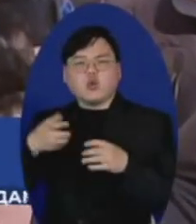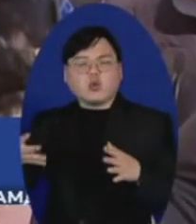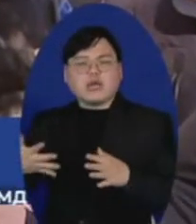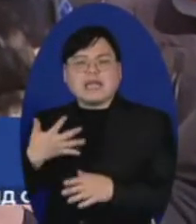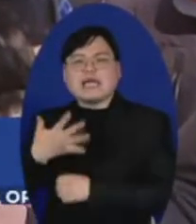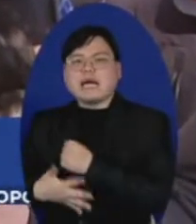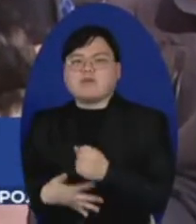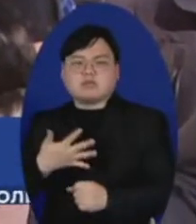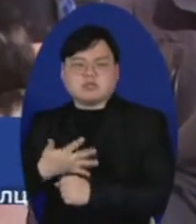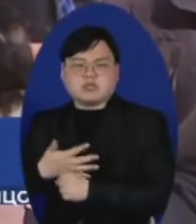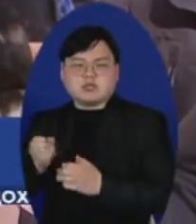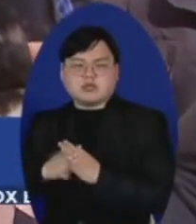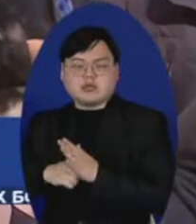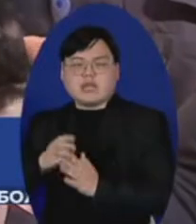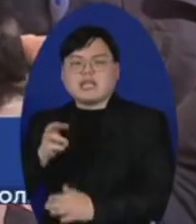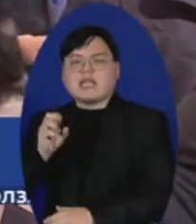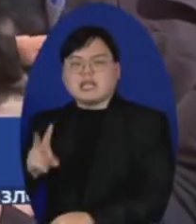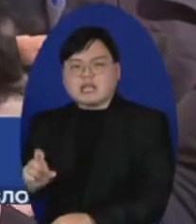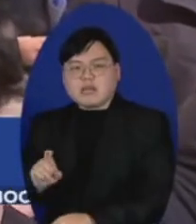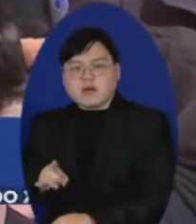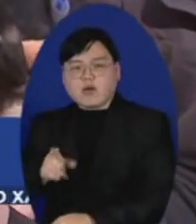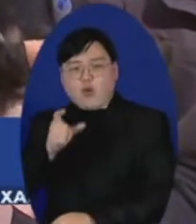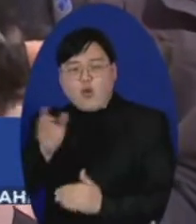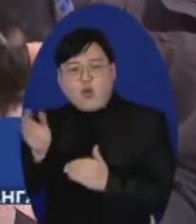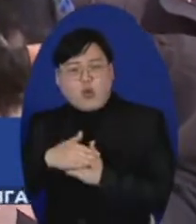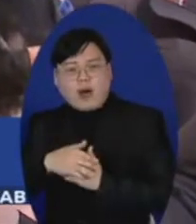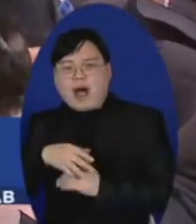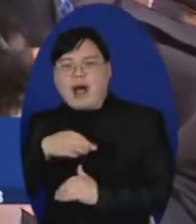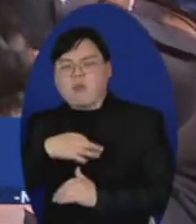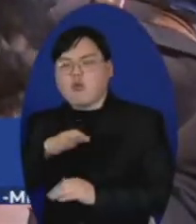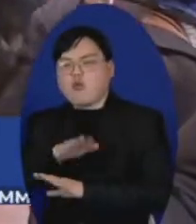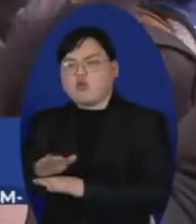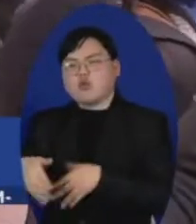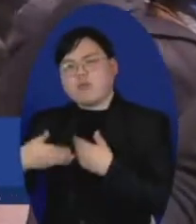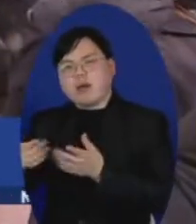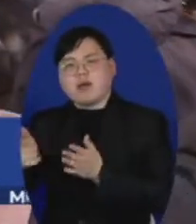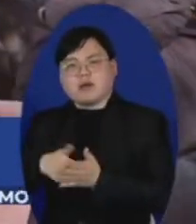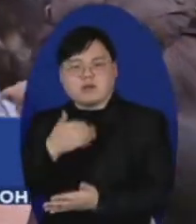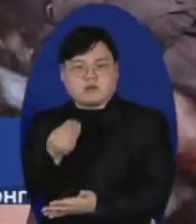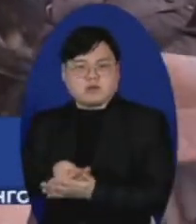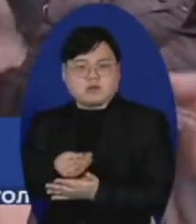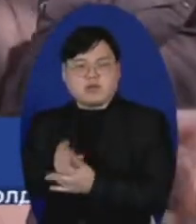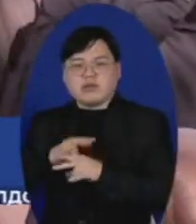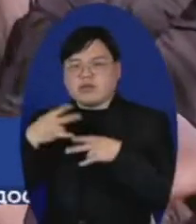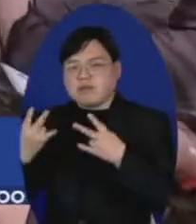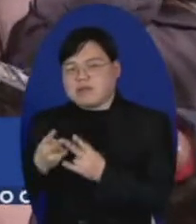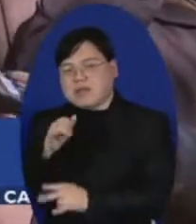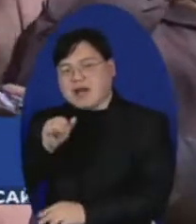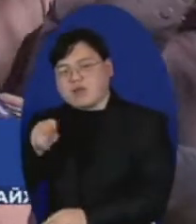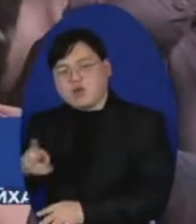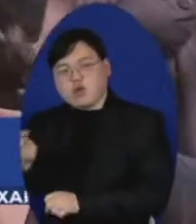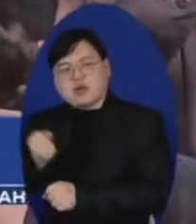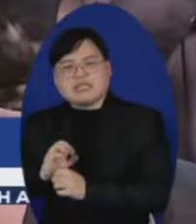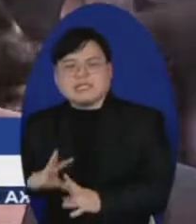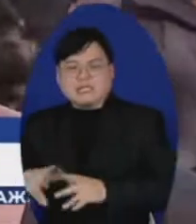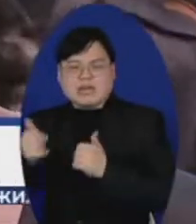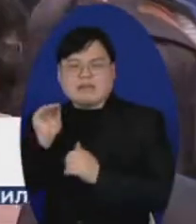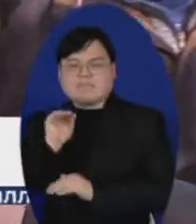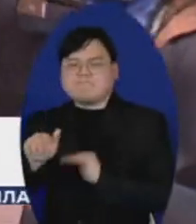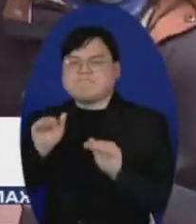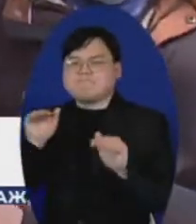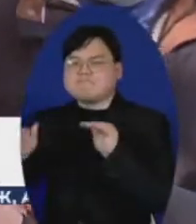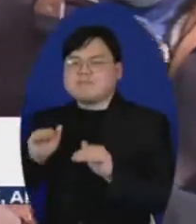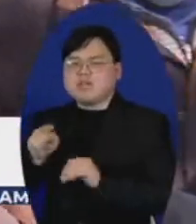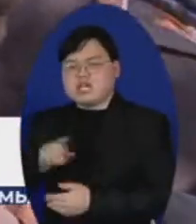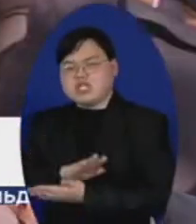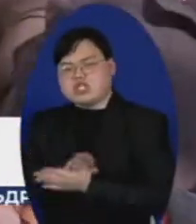тэтгэврийг өвлүүлэх, иргэндээ ээлтэй байх, нийгмийн даатгалын үр өгөөжийг сайжруулах чиглэлээр бол одоо бид бүхэн бас давхар шаардлага өгч байгаа. Энэ шинжилгээг хийх цаг